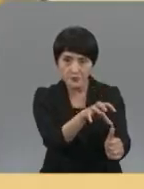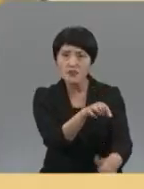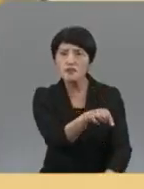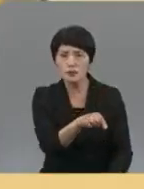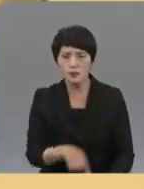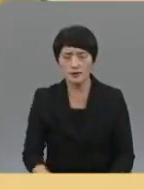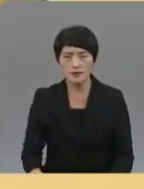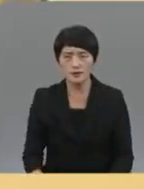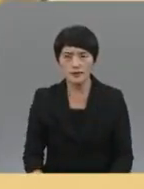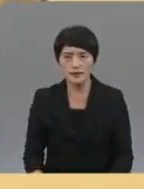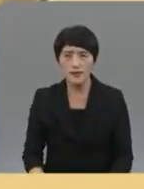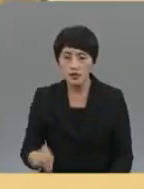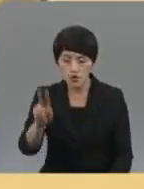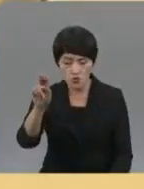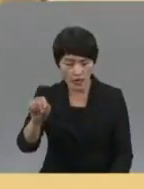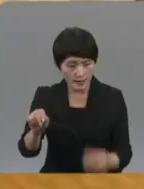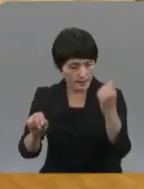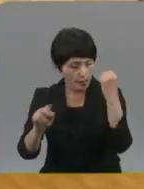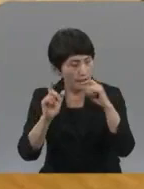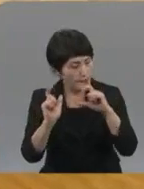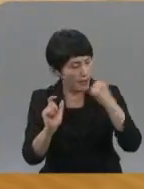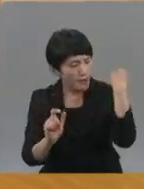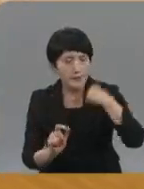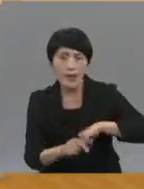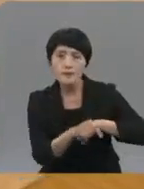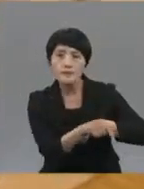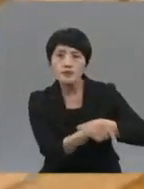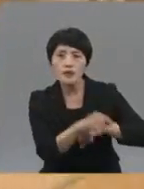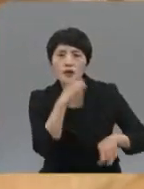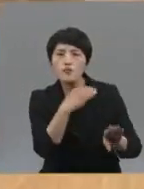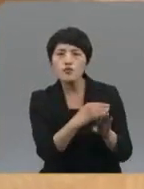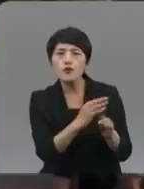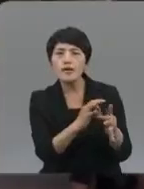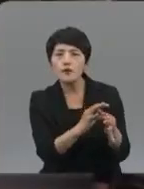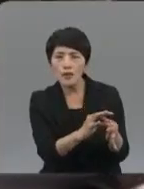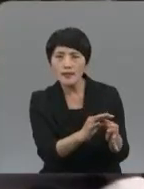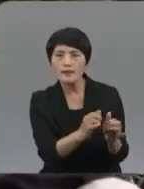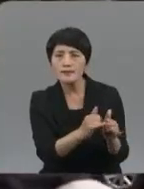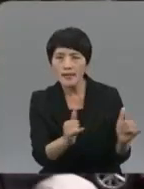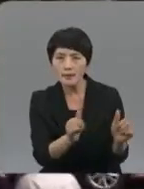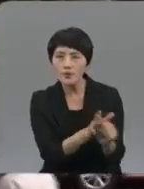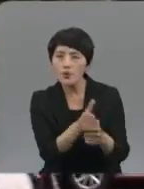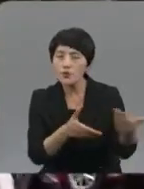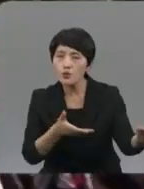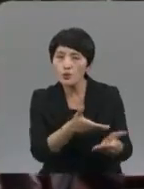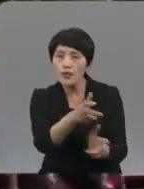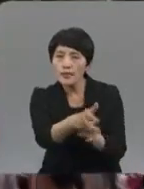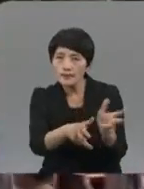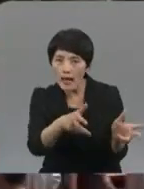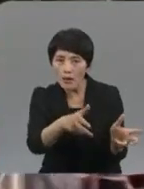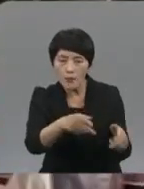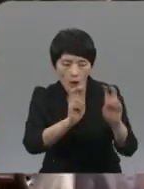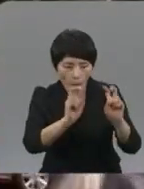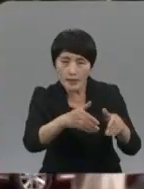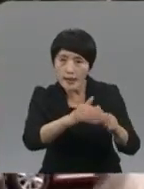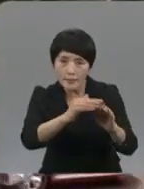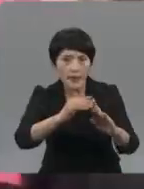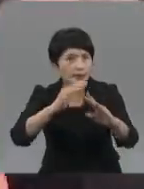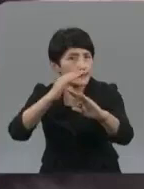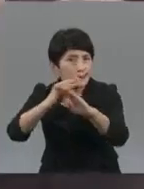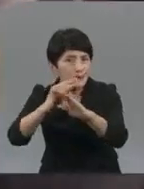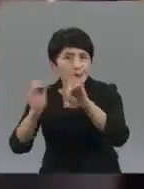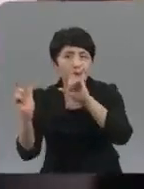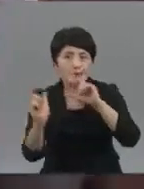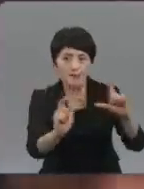以上。崔天坤与北韩朝鲜贸易银行的俄罗斯弗拉迪沃斯托克代表徐某联合投资，